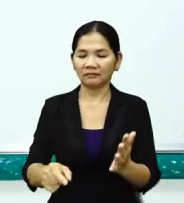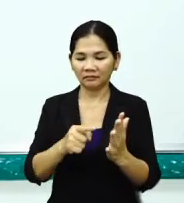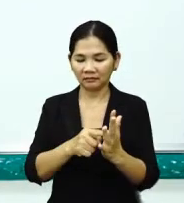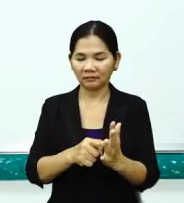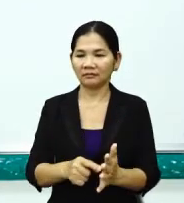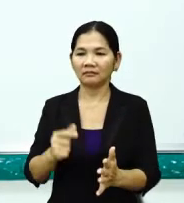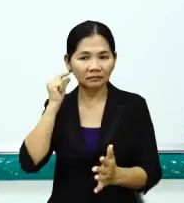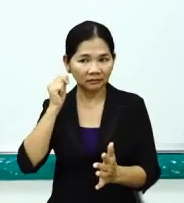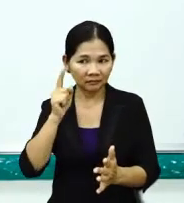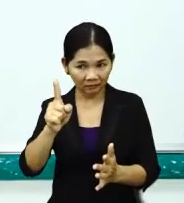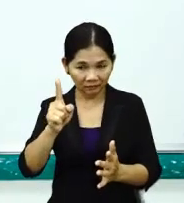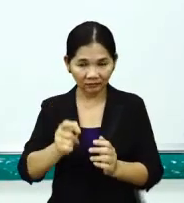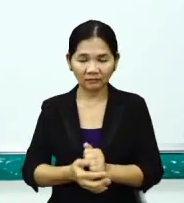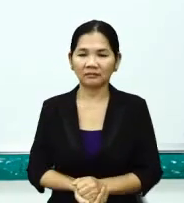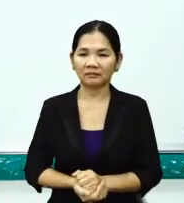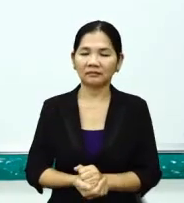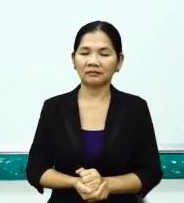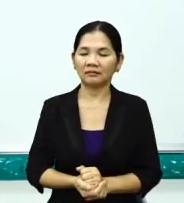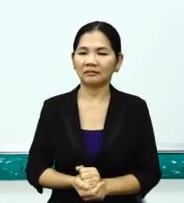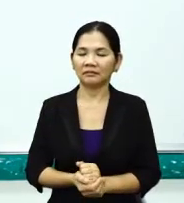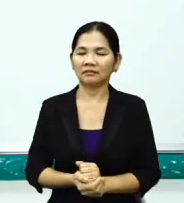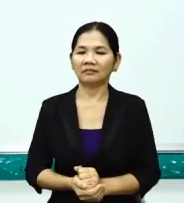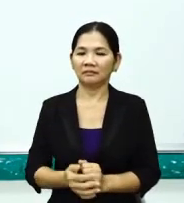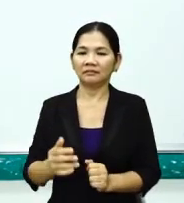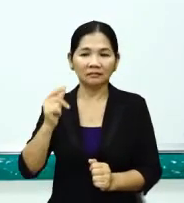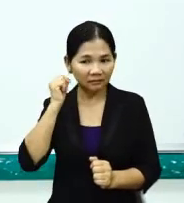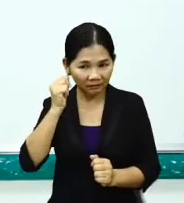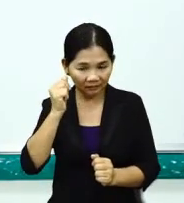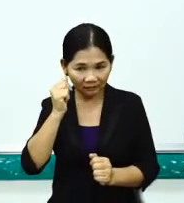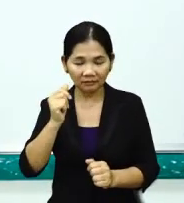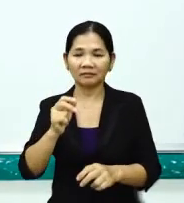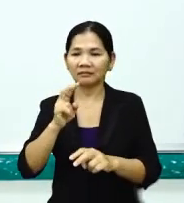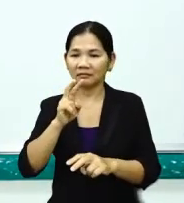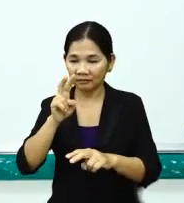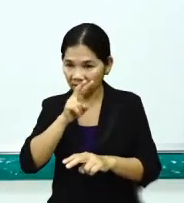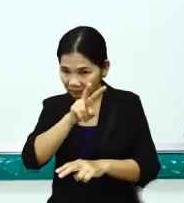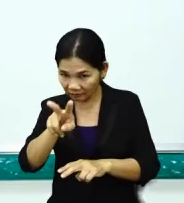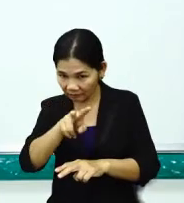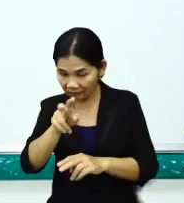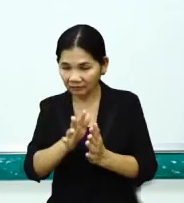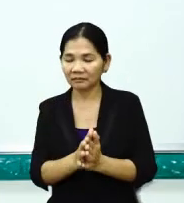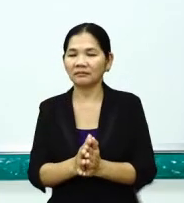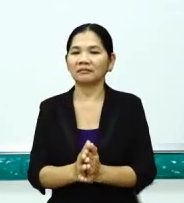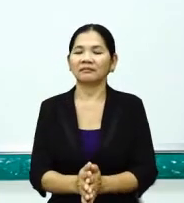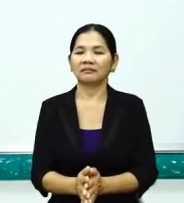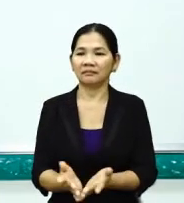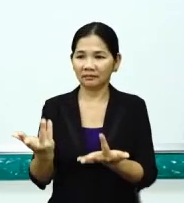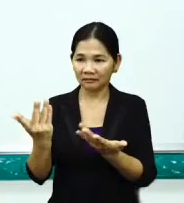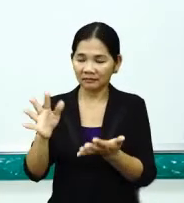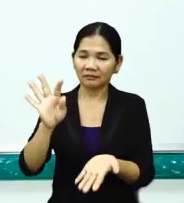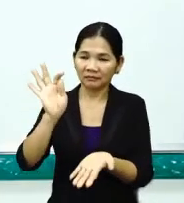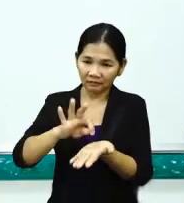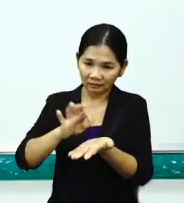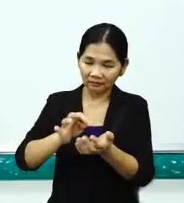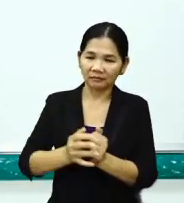cần tập mai môi mai ơi mai ơi chăm chăm